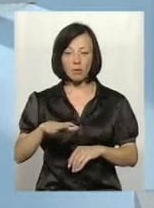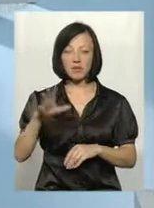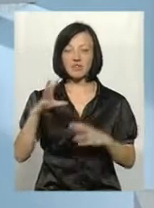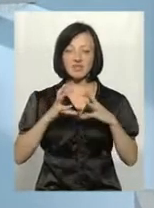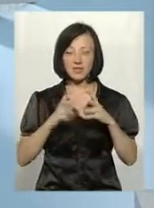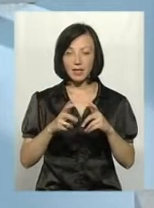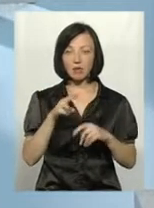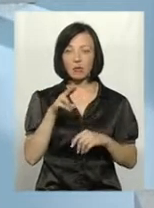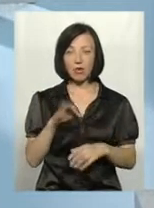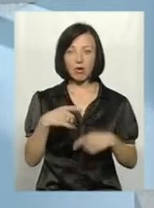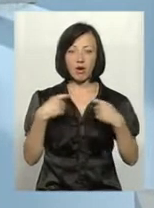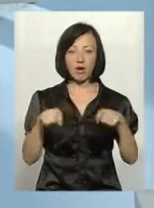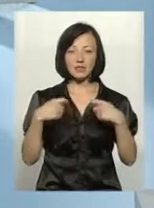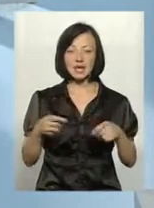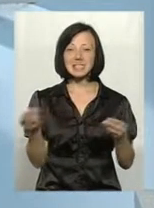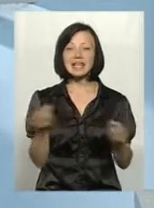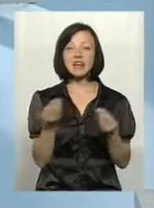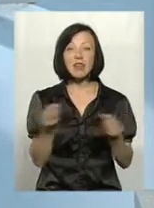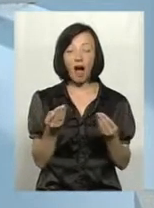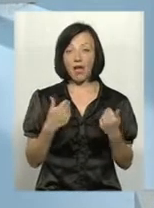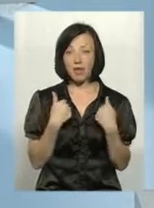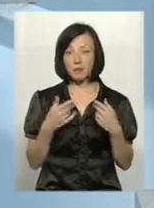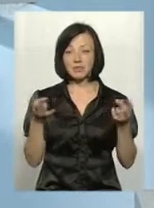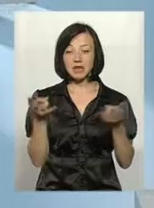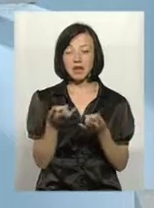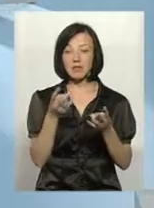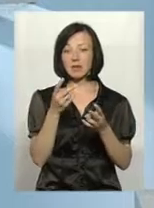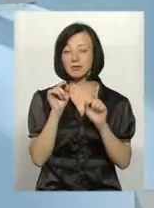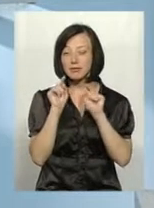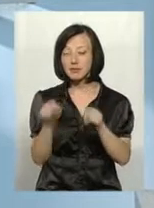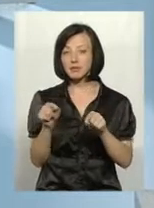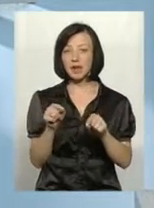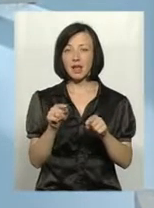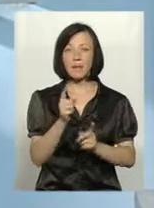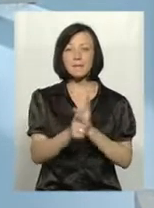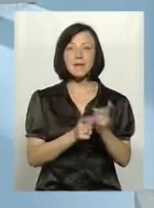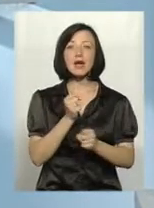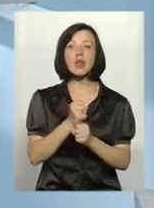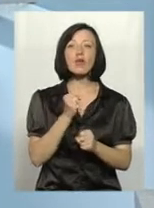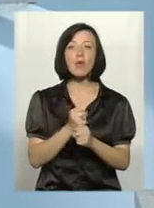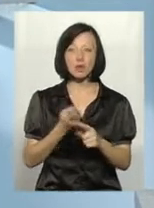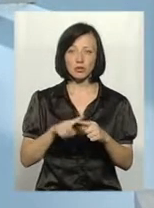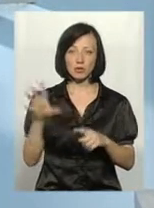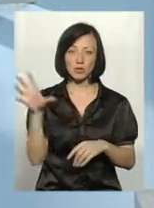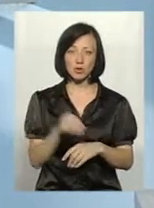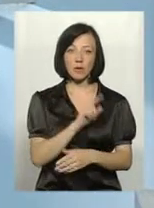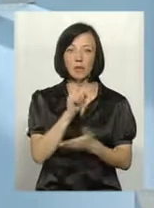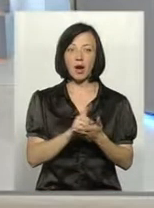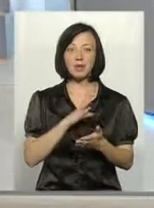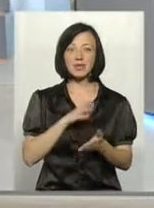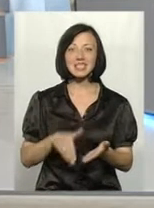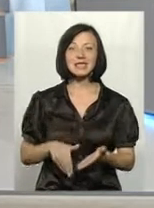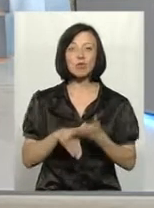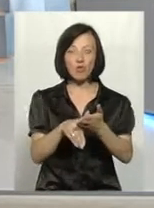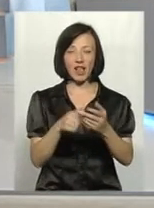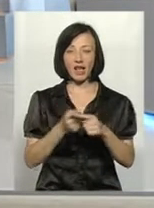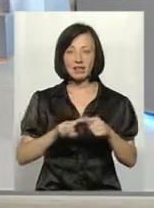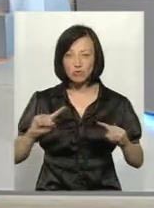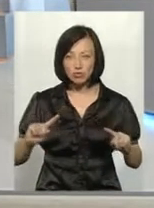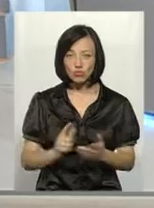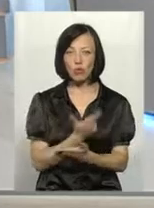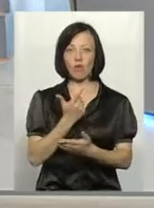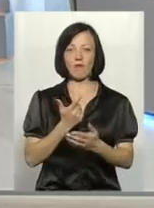світі по реалізації зерна. Нам треба зараз зануритися в глибину переробки. Оцього всього. Тут має бути стимулювання. А це, знову ж